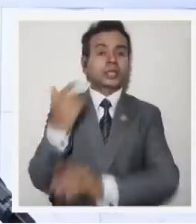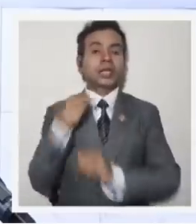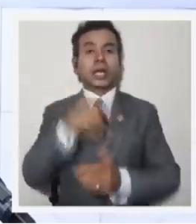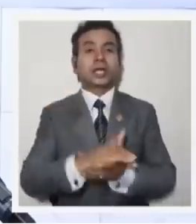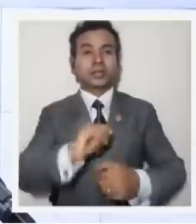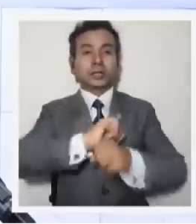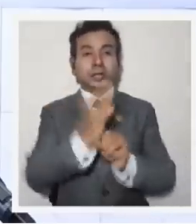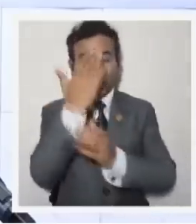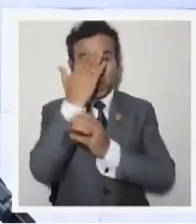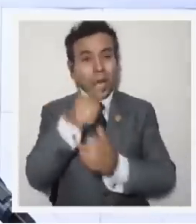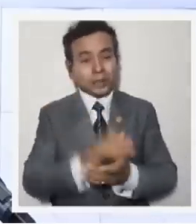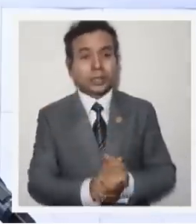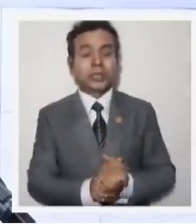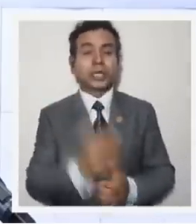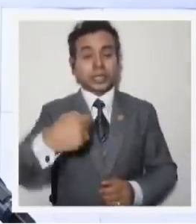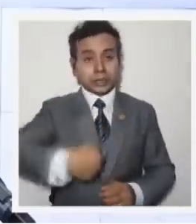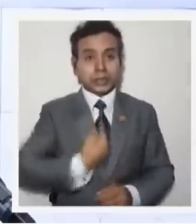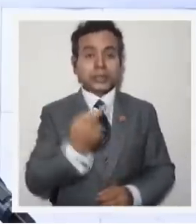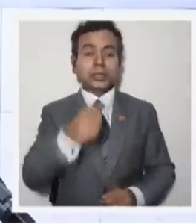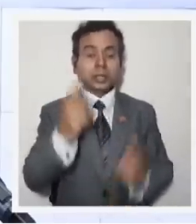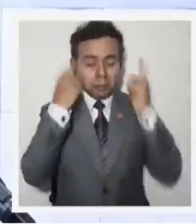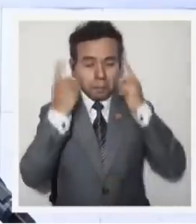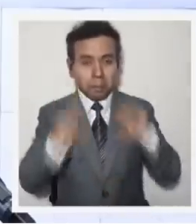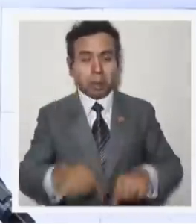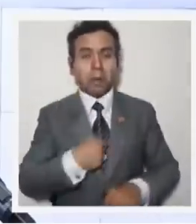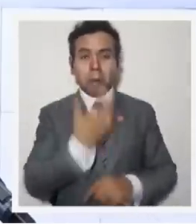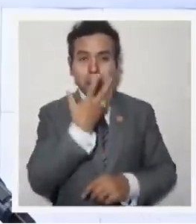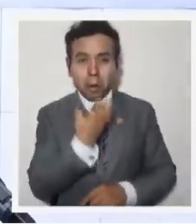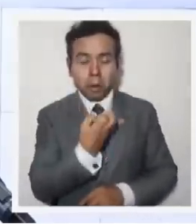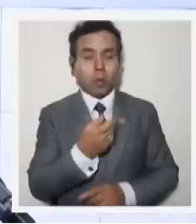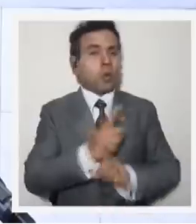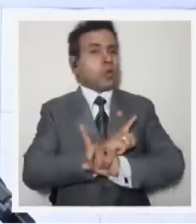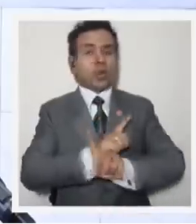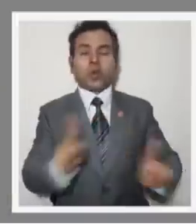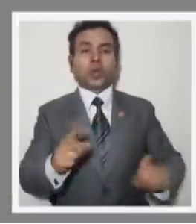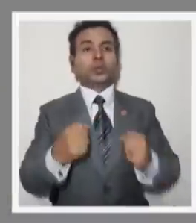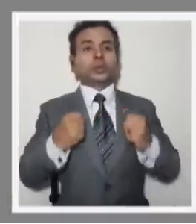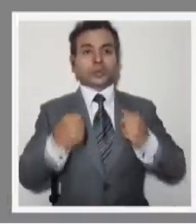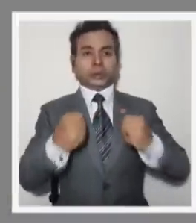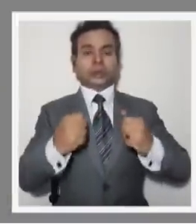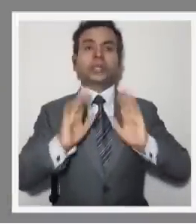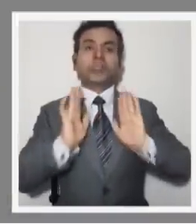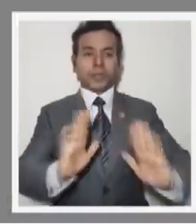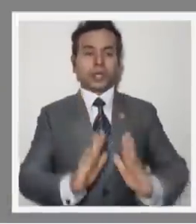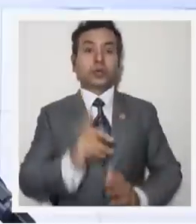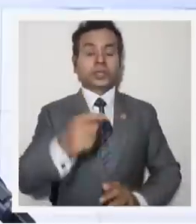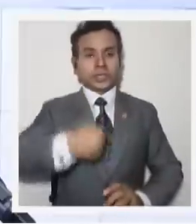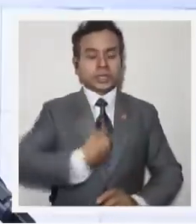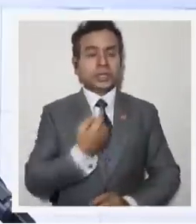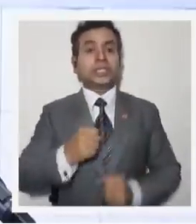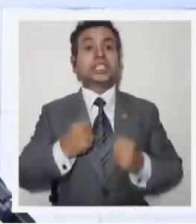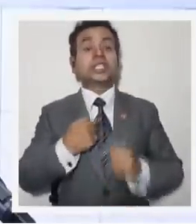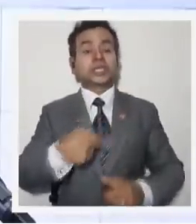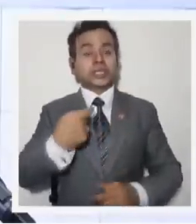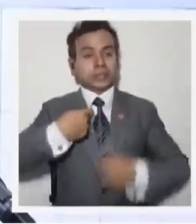আর একটা বিষয়ে, যারা ইতিমধ্যে আক্রান্ত হয়েছেন তারাও নিজেদেরকে সবসময় মানসিক মনোবল ধরে রাখবেন। আপনার